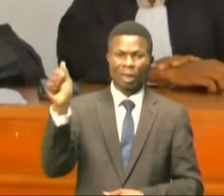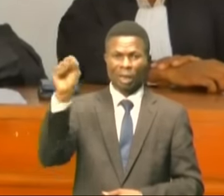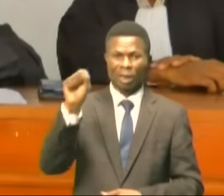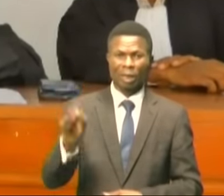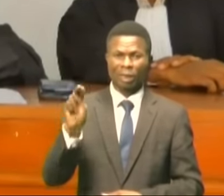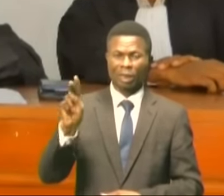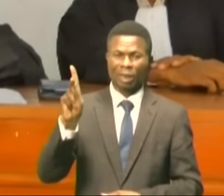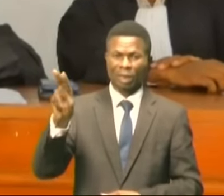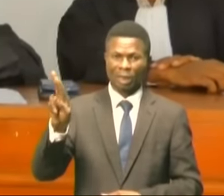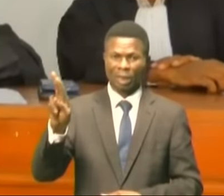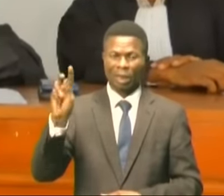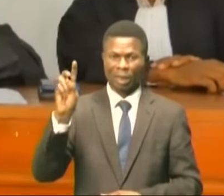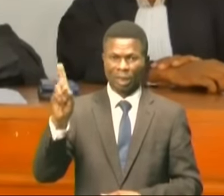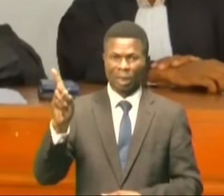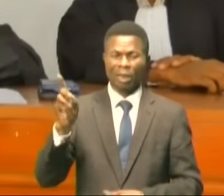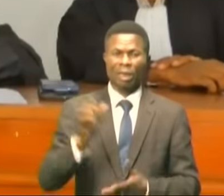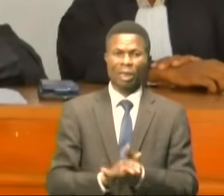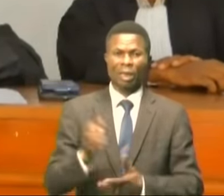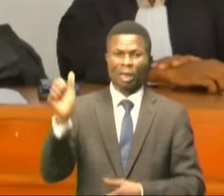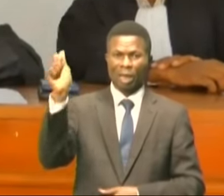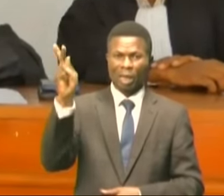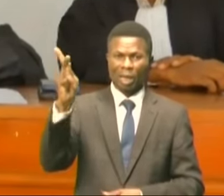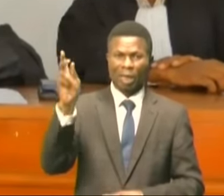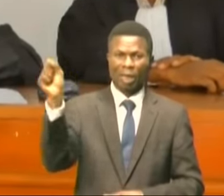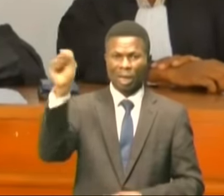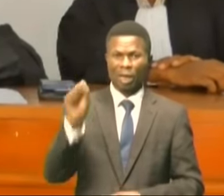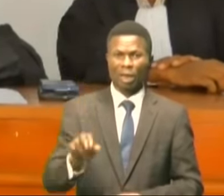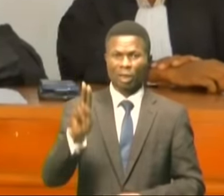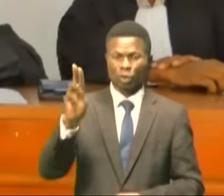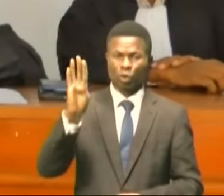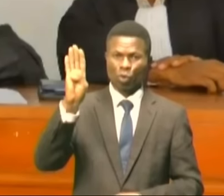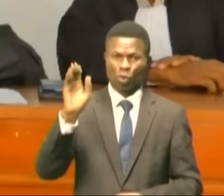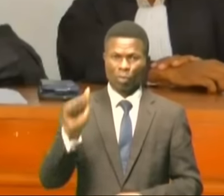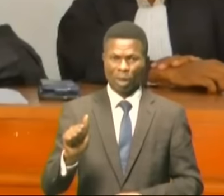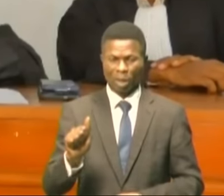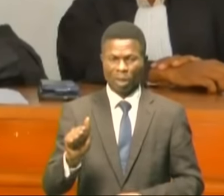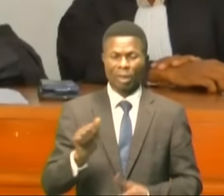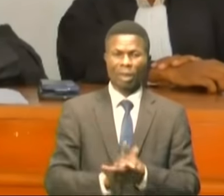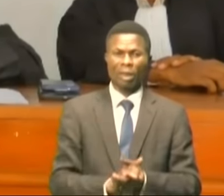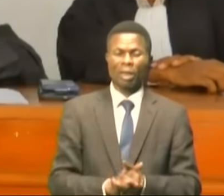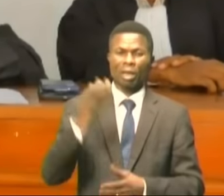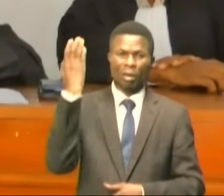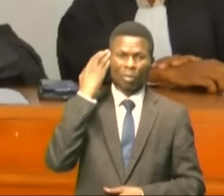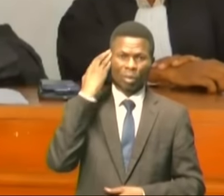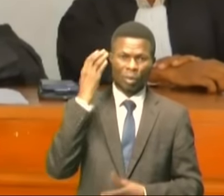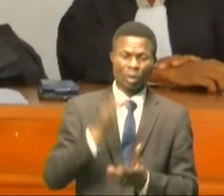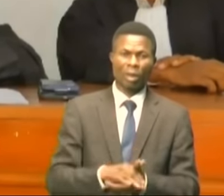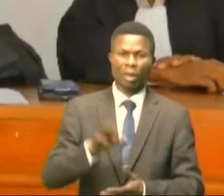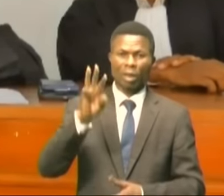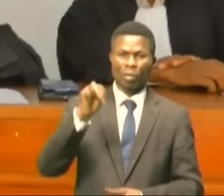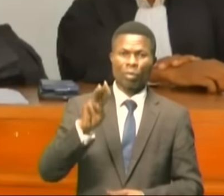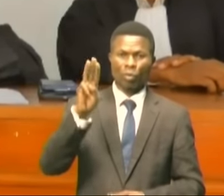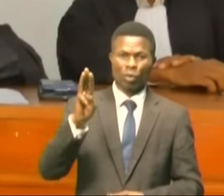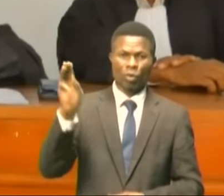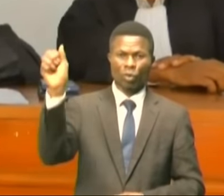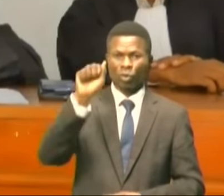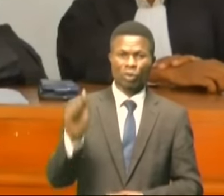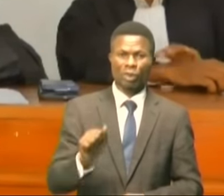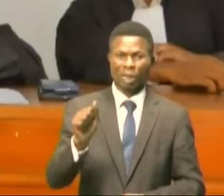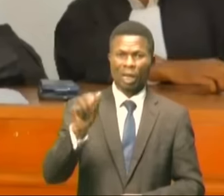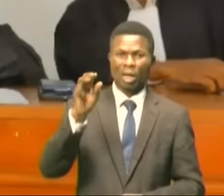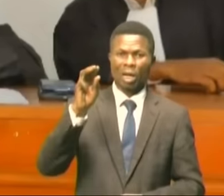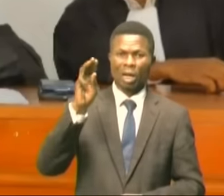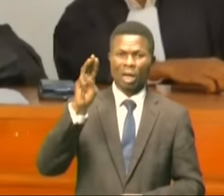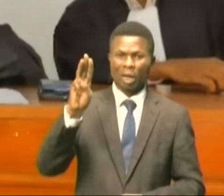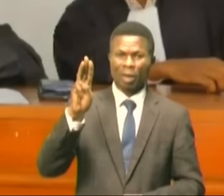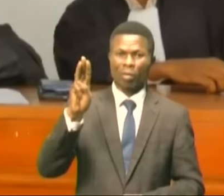Élisée, Monsieur Kasuva Viakuno Mampoli, Monsieur Musavuli Sindani Mukama